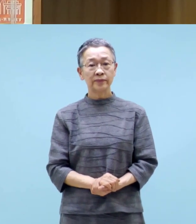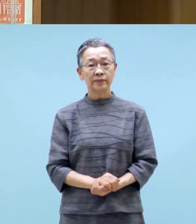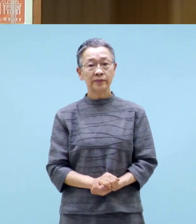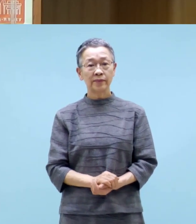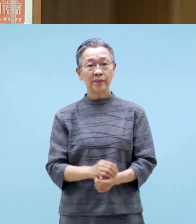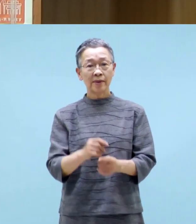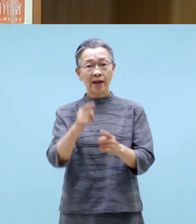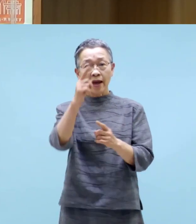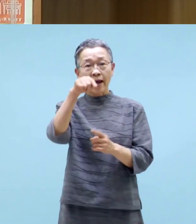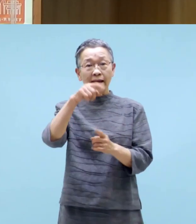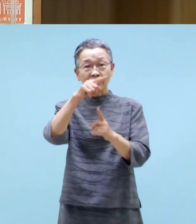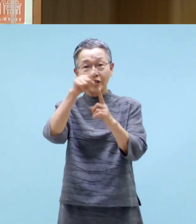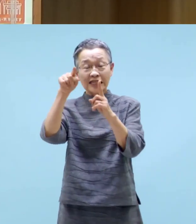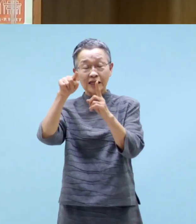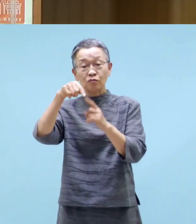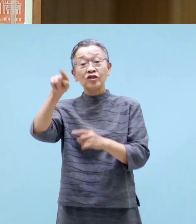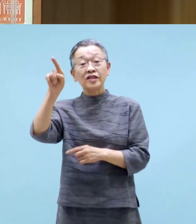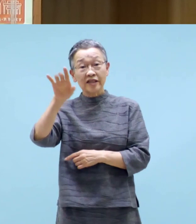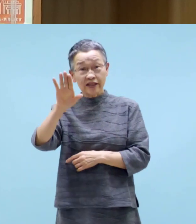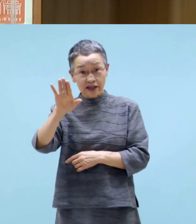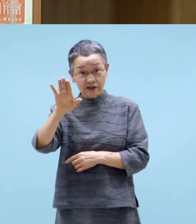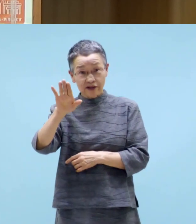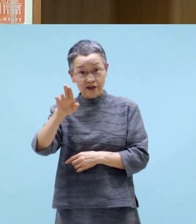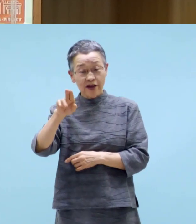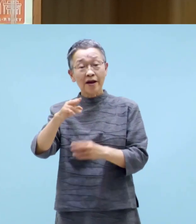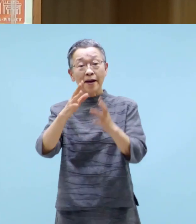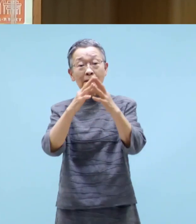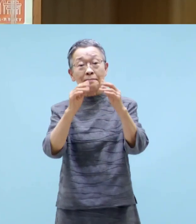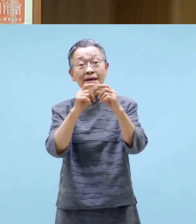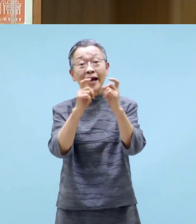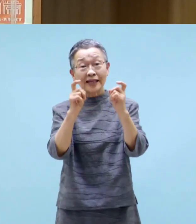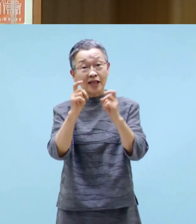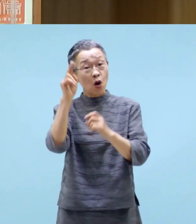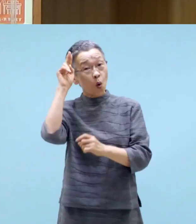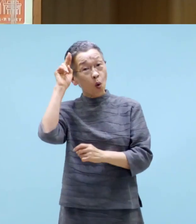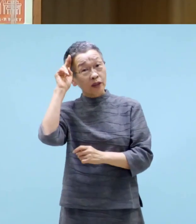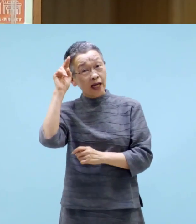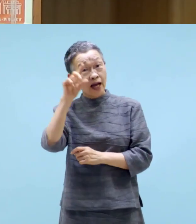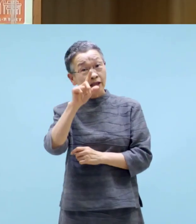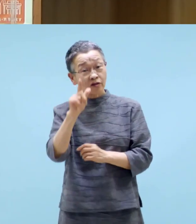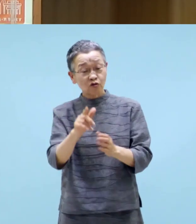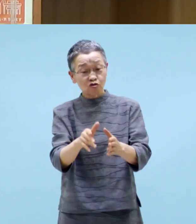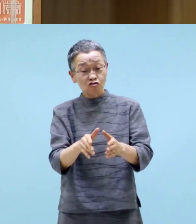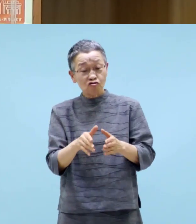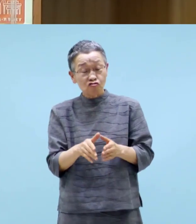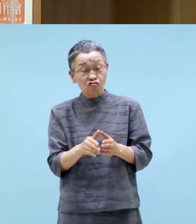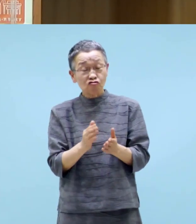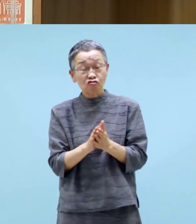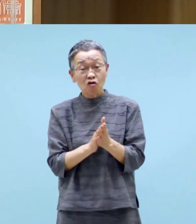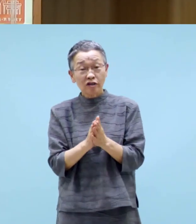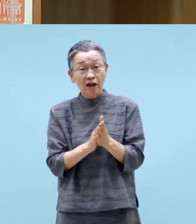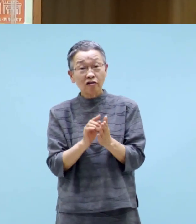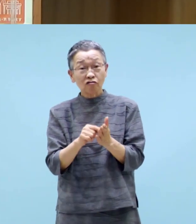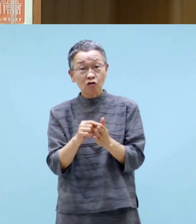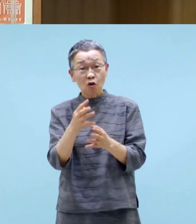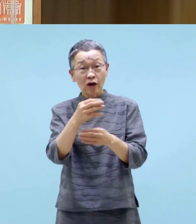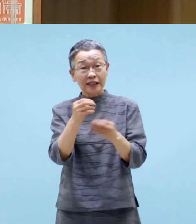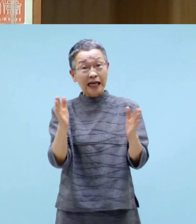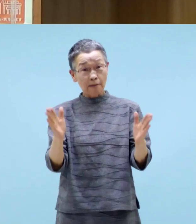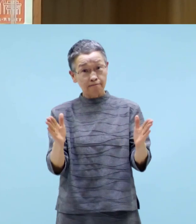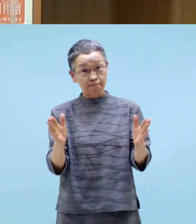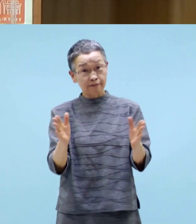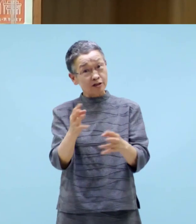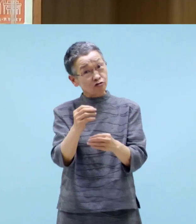STB の森永と申します。宮城とか大阪への、まあ、本来自粛要請ということですけど、これ期間についてはいつ頃